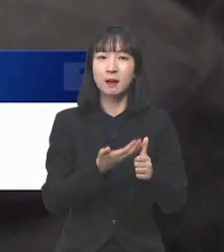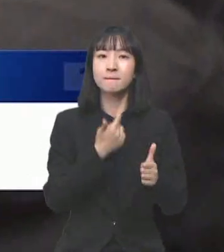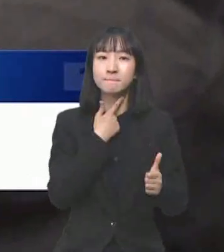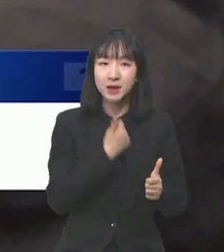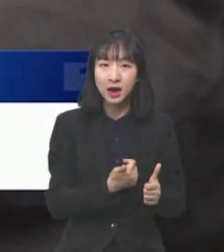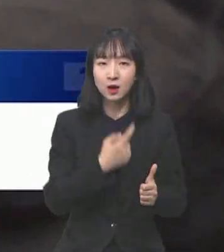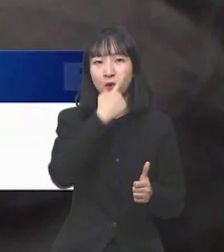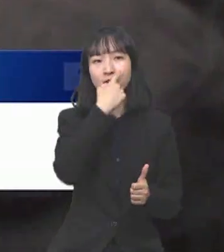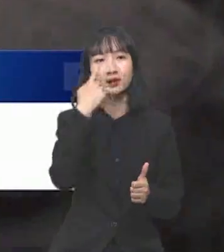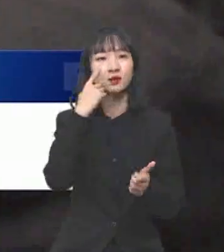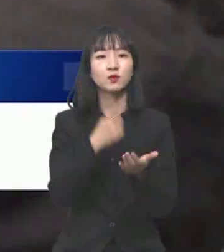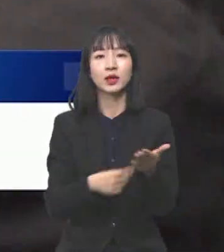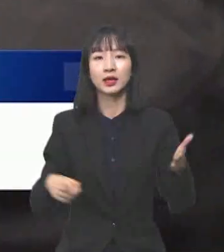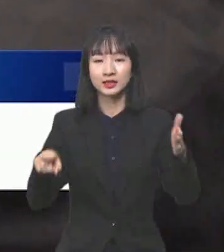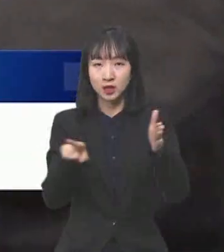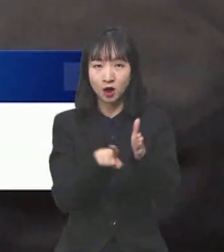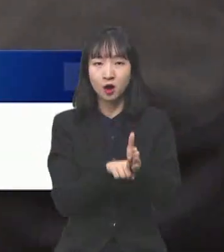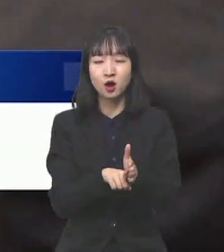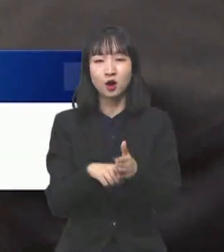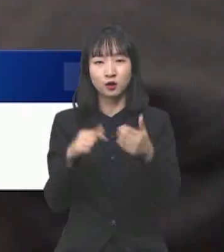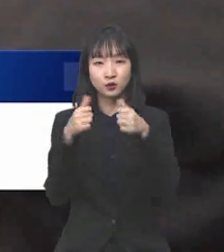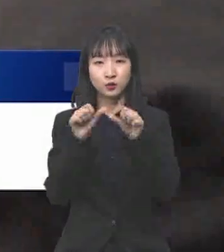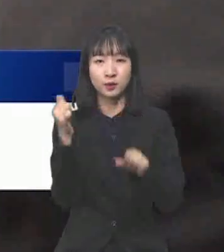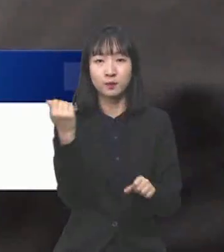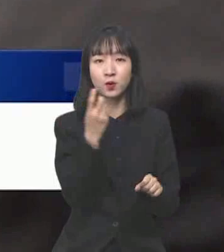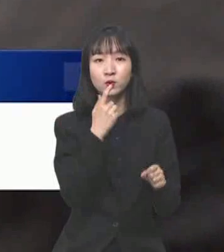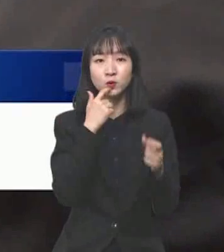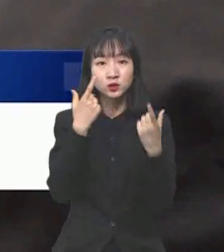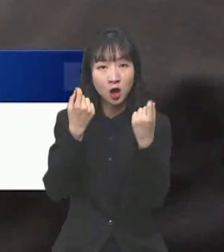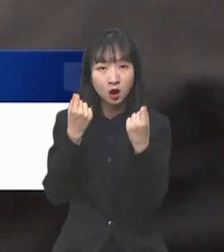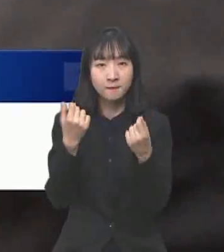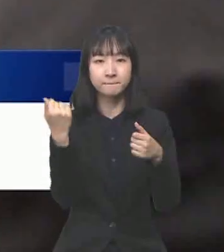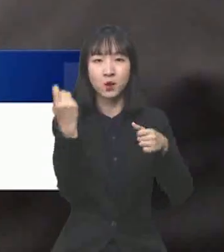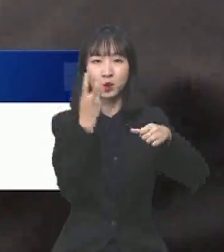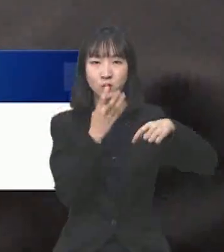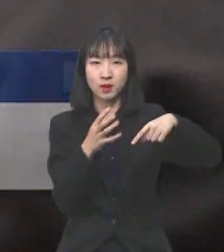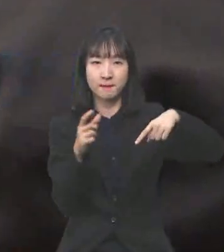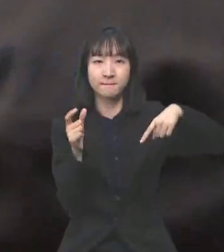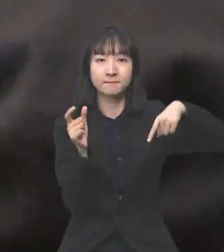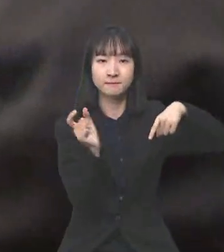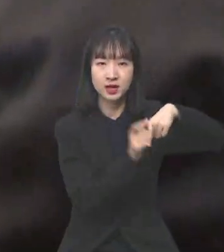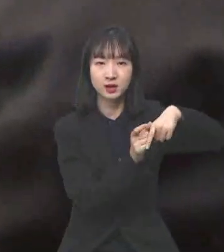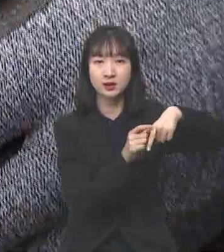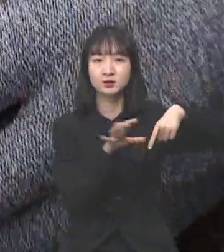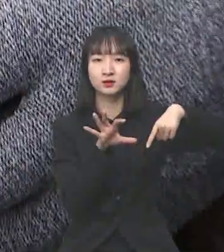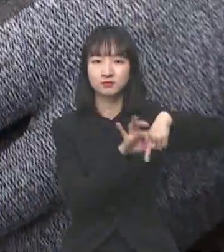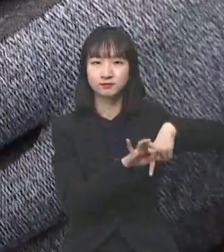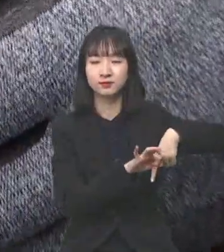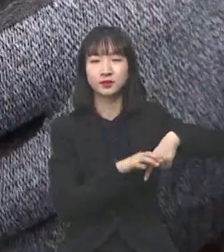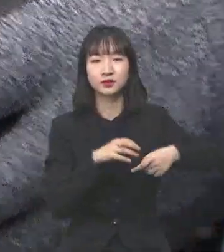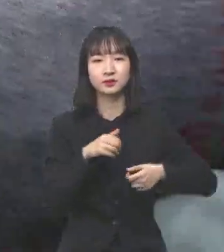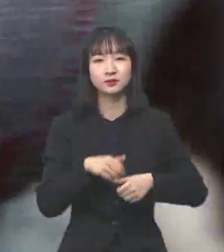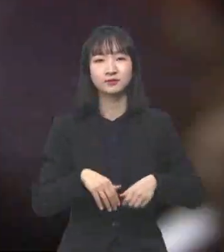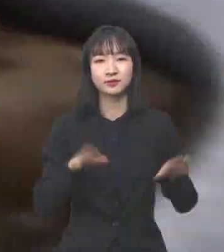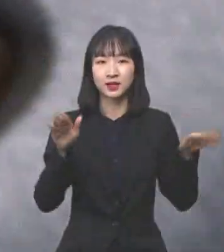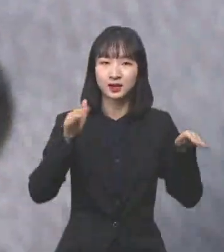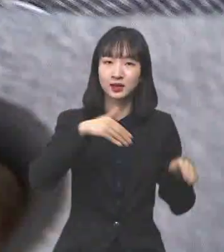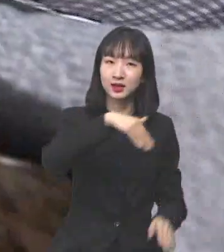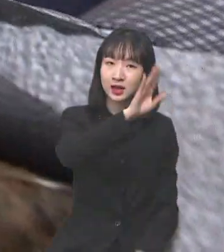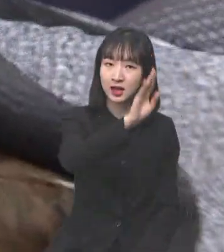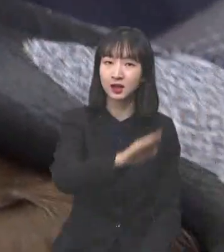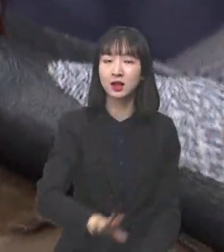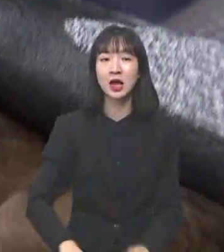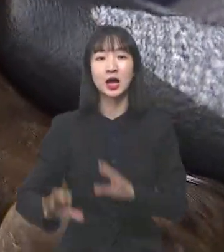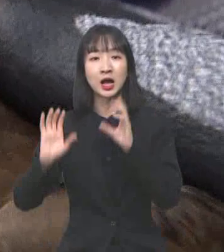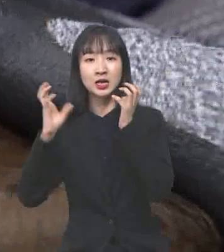식별하기 위해서 이렇게 입니다 주민등록번호 저렇게 고유번호가 들어간 경석님 을 장착하고 있습니다 장생 과정을 지켜본